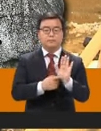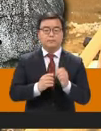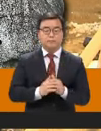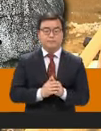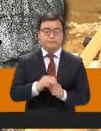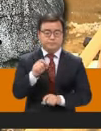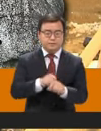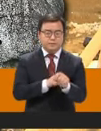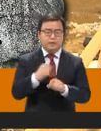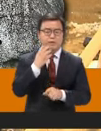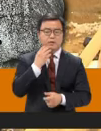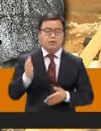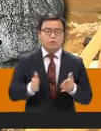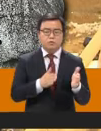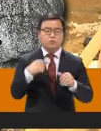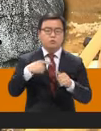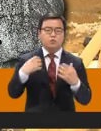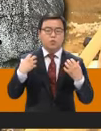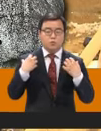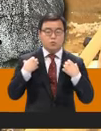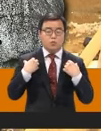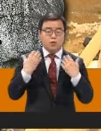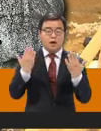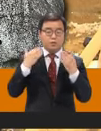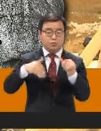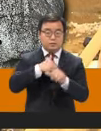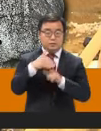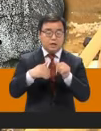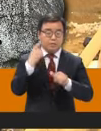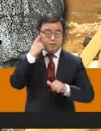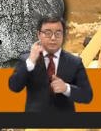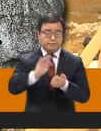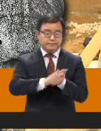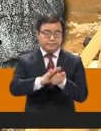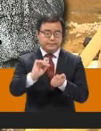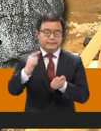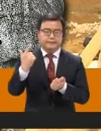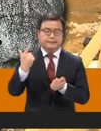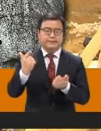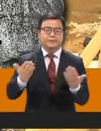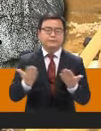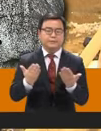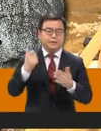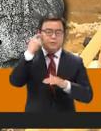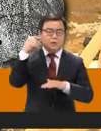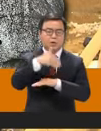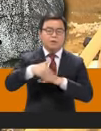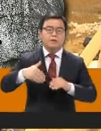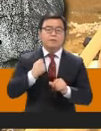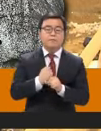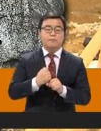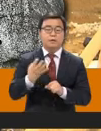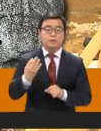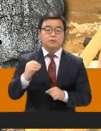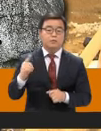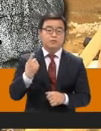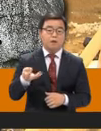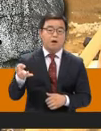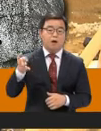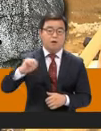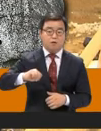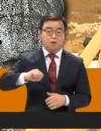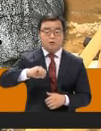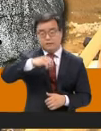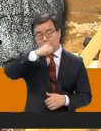특히 경기도 교육청은 학교 상황을 고려하지 않은 채 사업 계획을 세워서 수백억 원의 예산이 낭비될